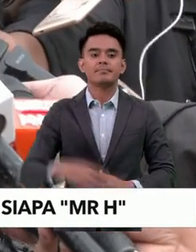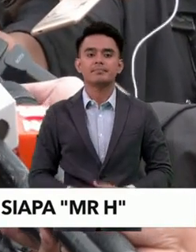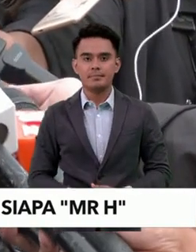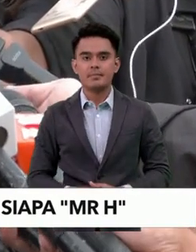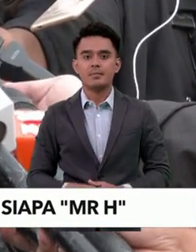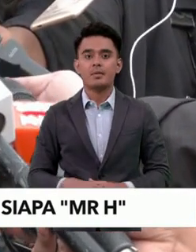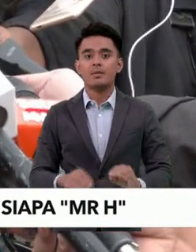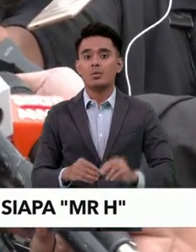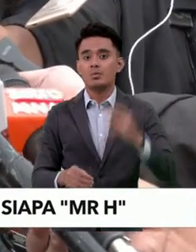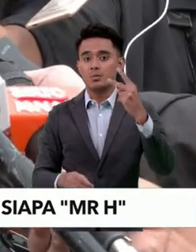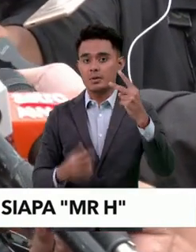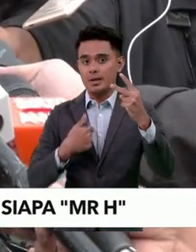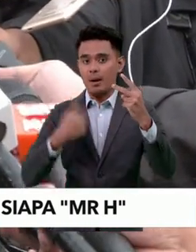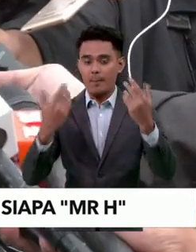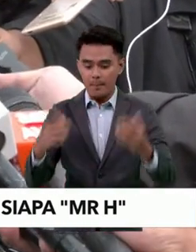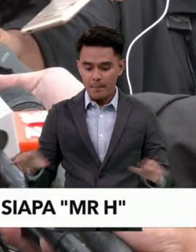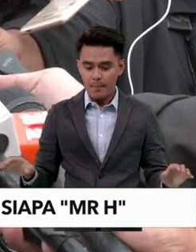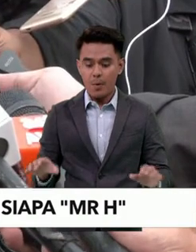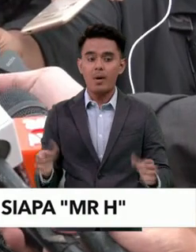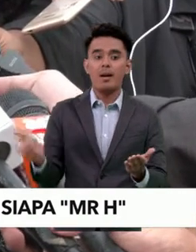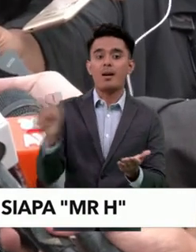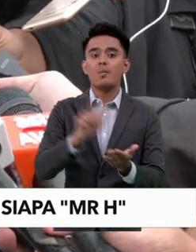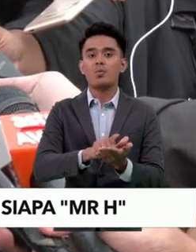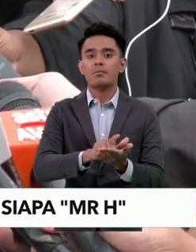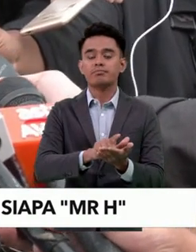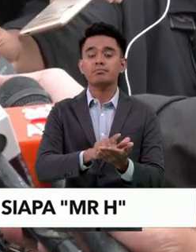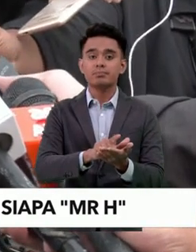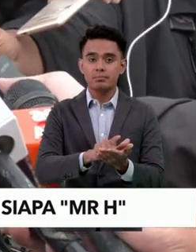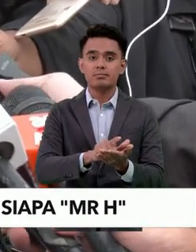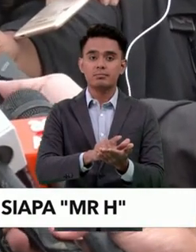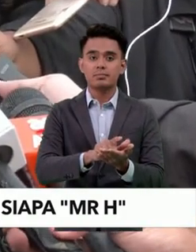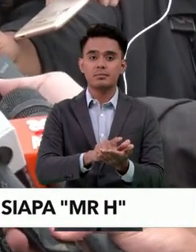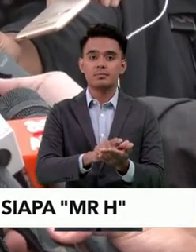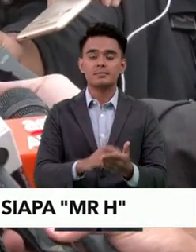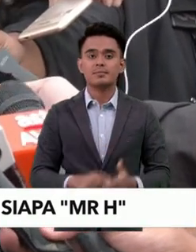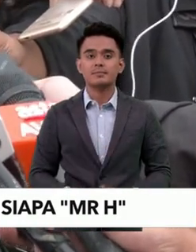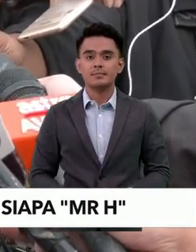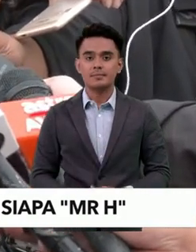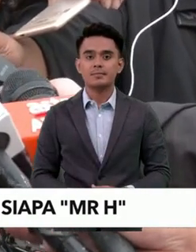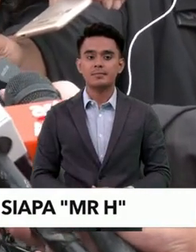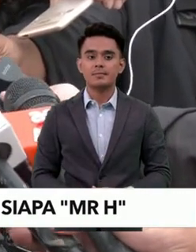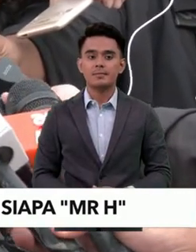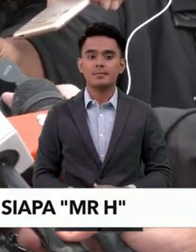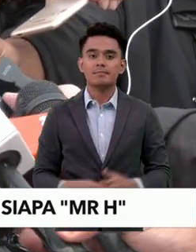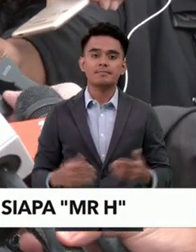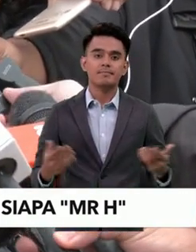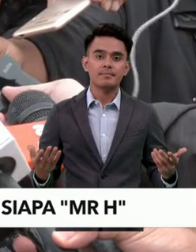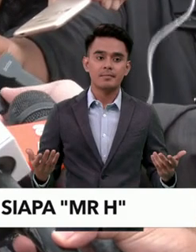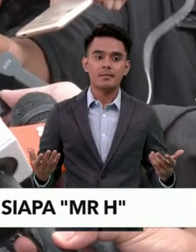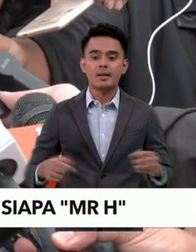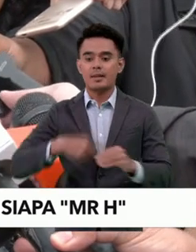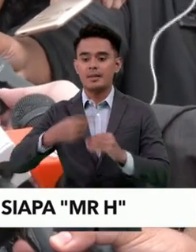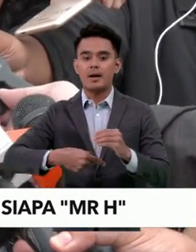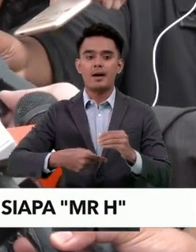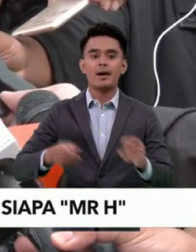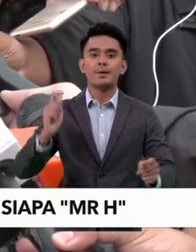kedua yang saya buat pada hari iniah saya buat laporan polis terhadap apa ya tiktok